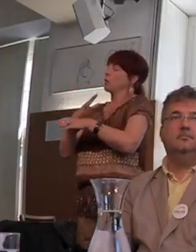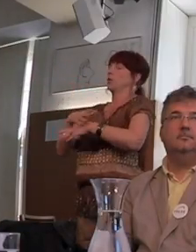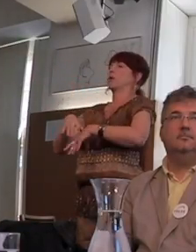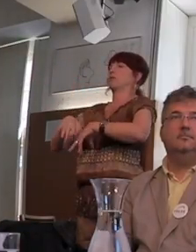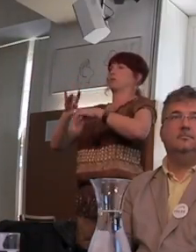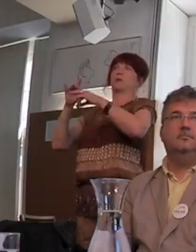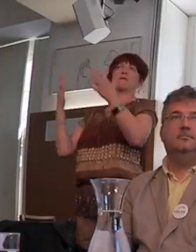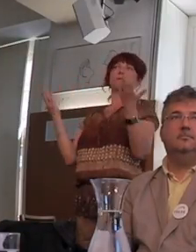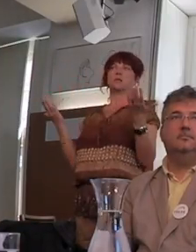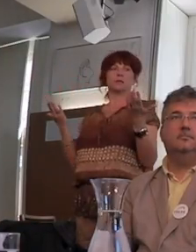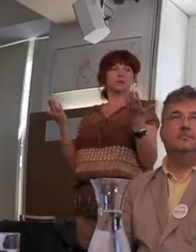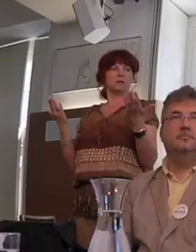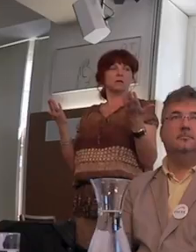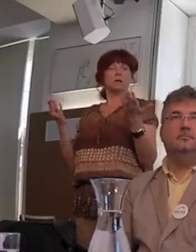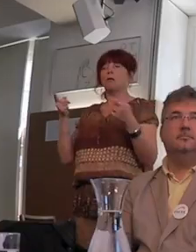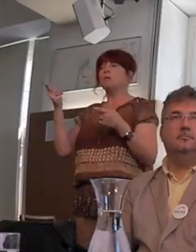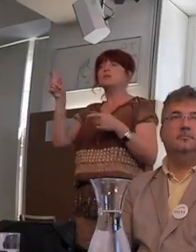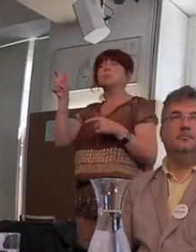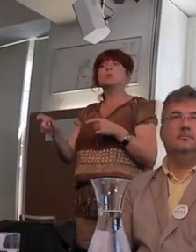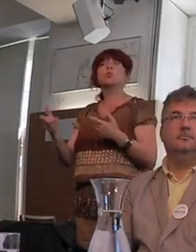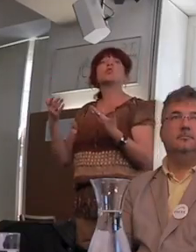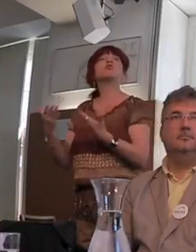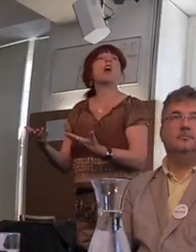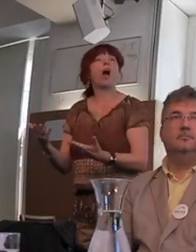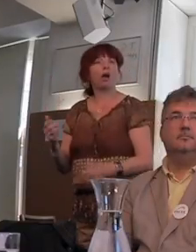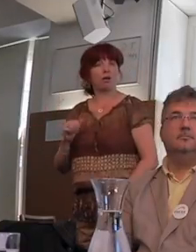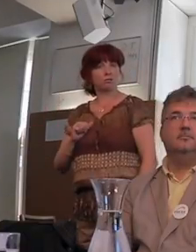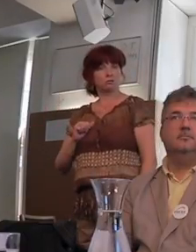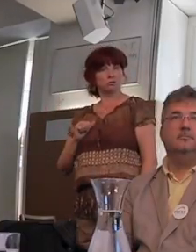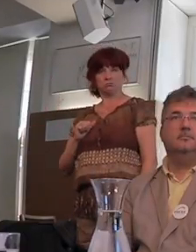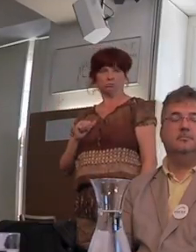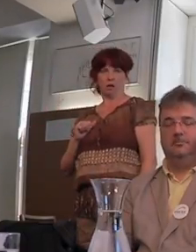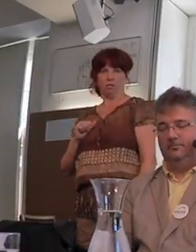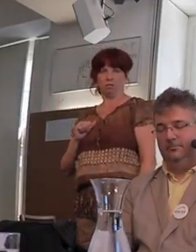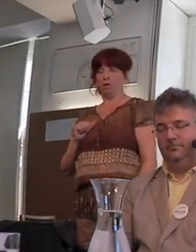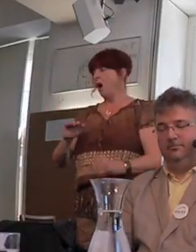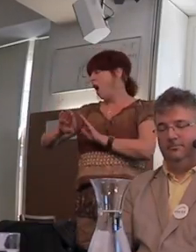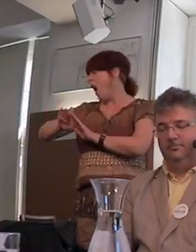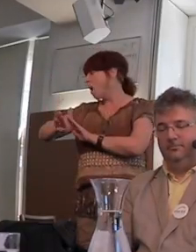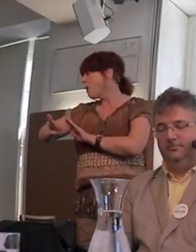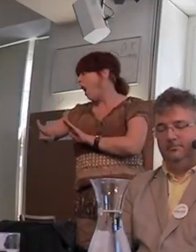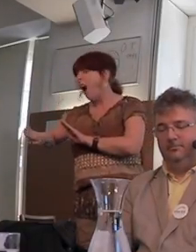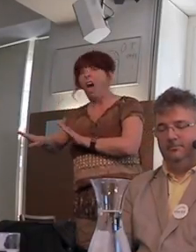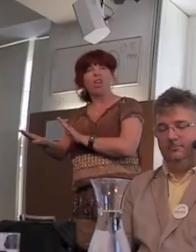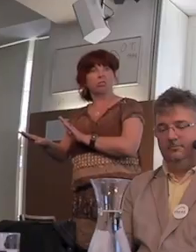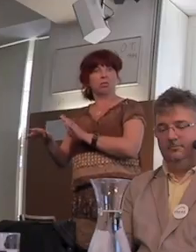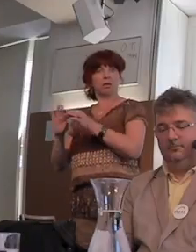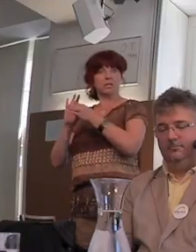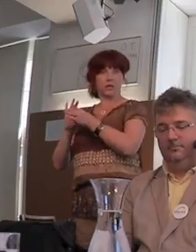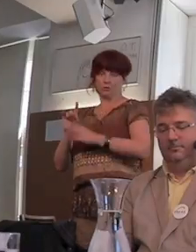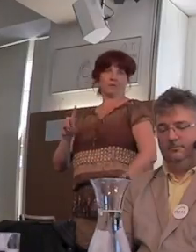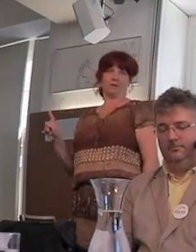festgestellt, das sind keine schwachen Menschen, das sind keine Menschen, die am Rand der Gesellschaft